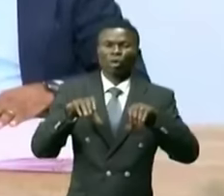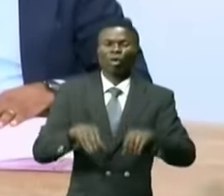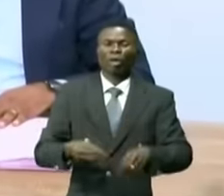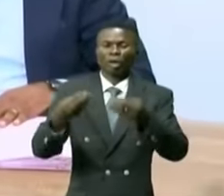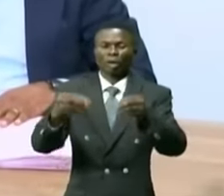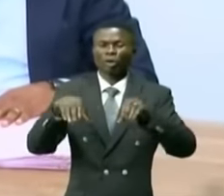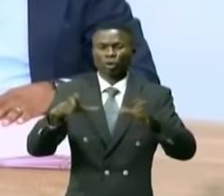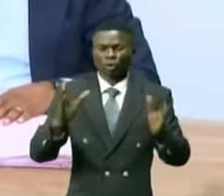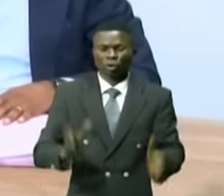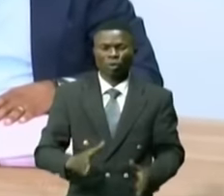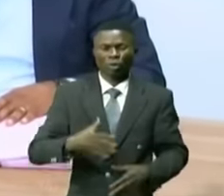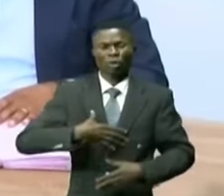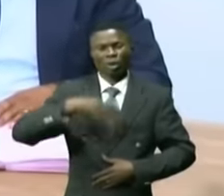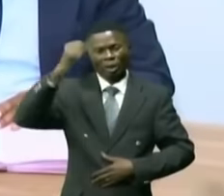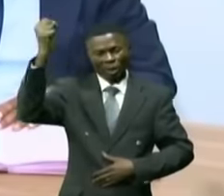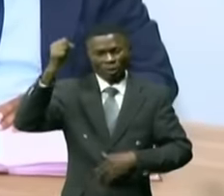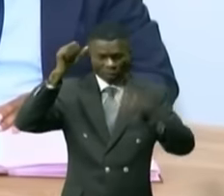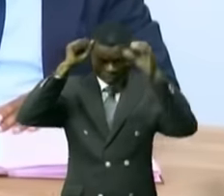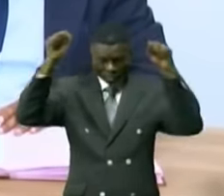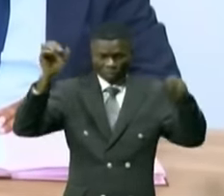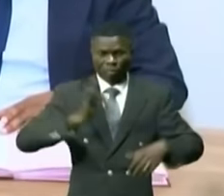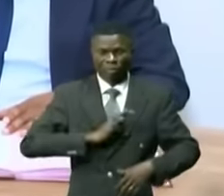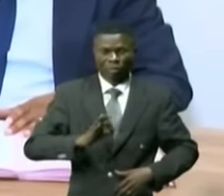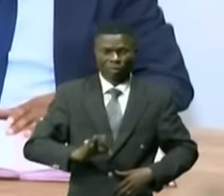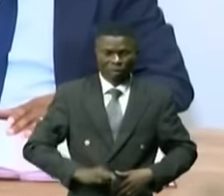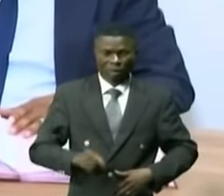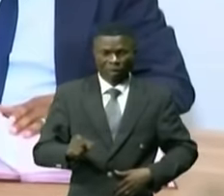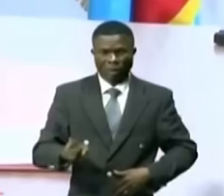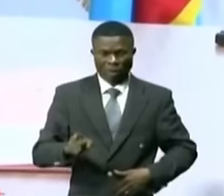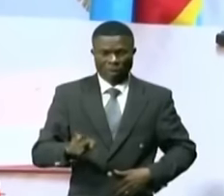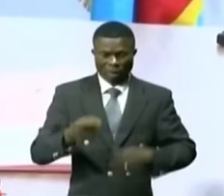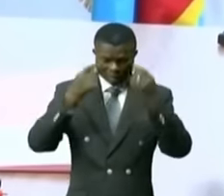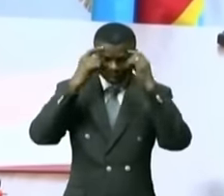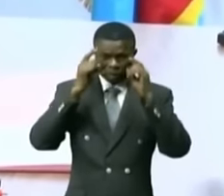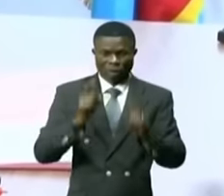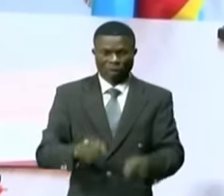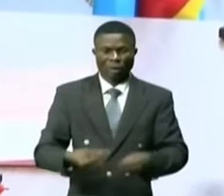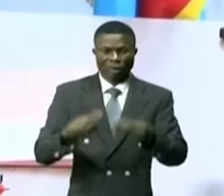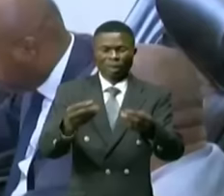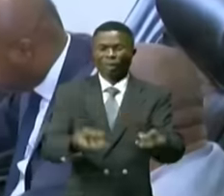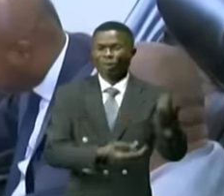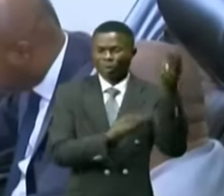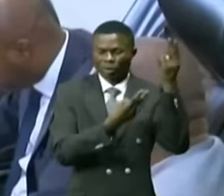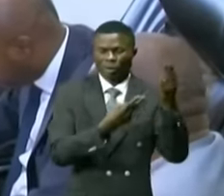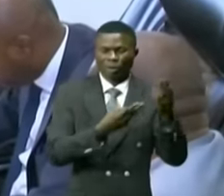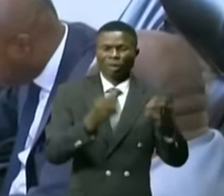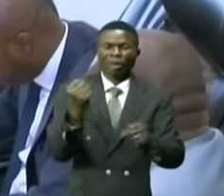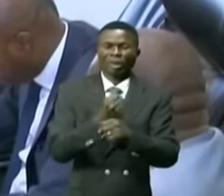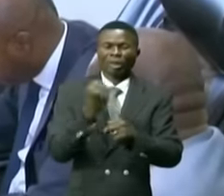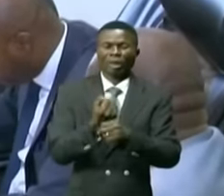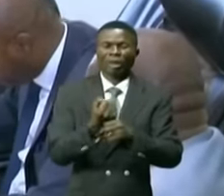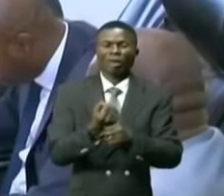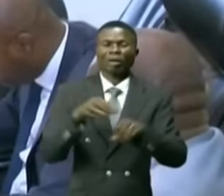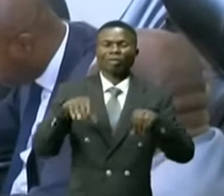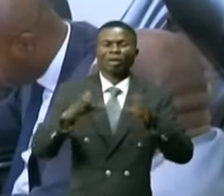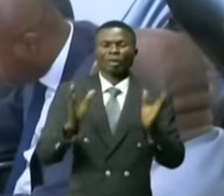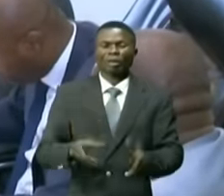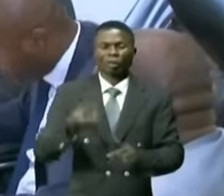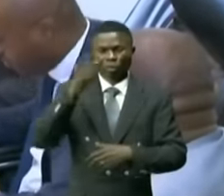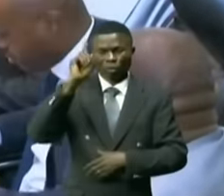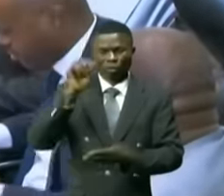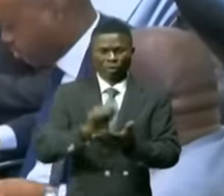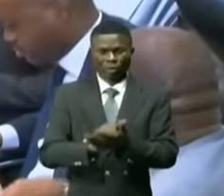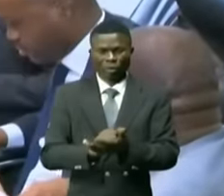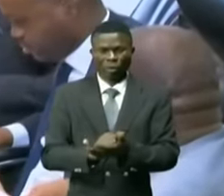Un pari gagné pour les présidents Tshisekedi Félix qui est déterminé à valoriser l'entrepreneuriat de sa population. Le